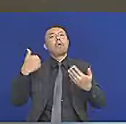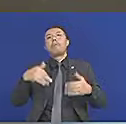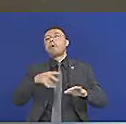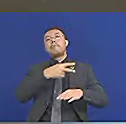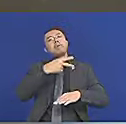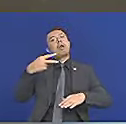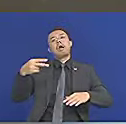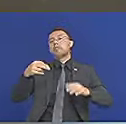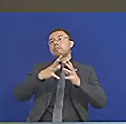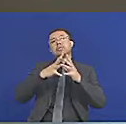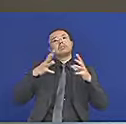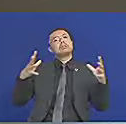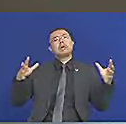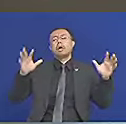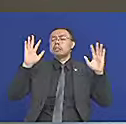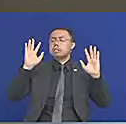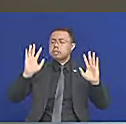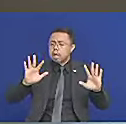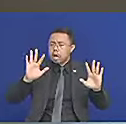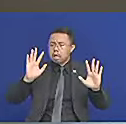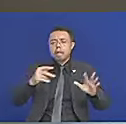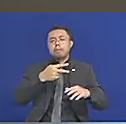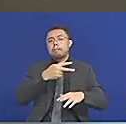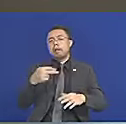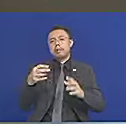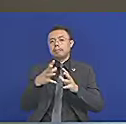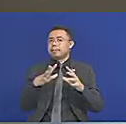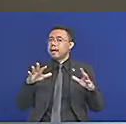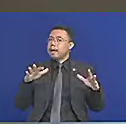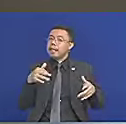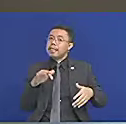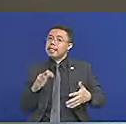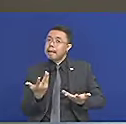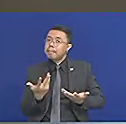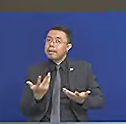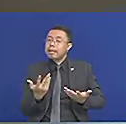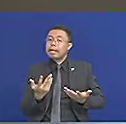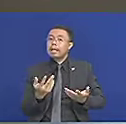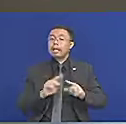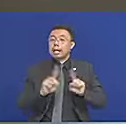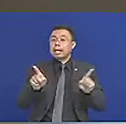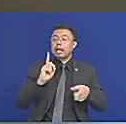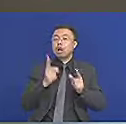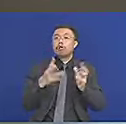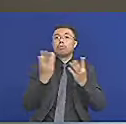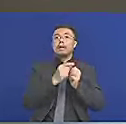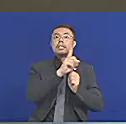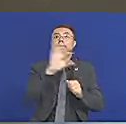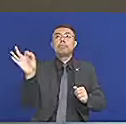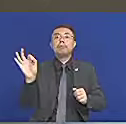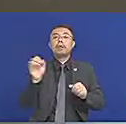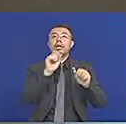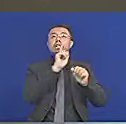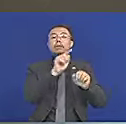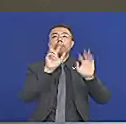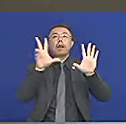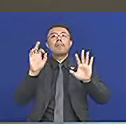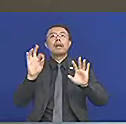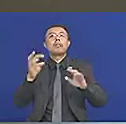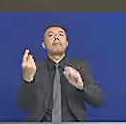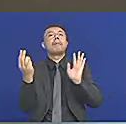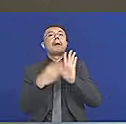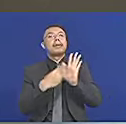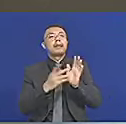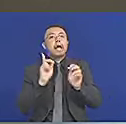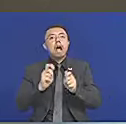berarti. Sangat berarti. Tapi kalau jumlahnya 1000 lebih, 1800 berapa